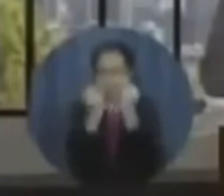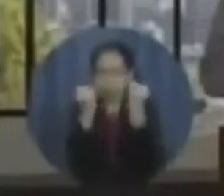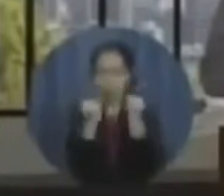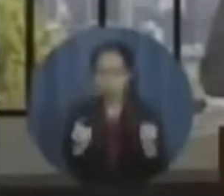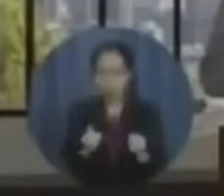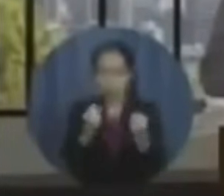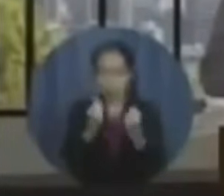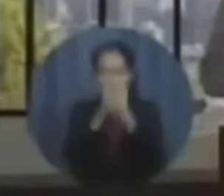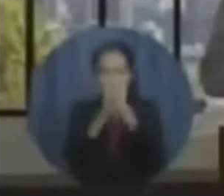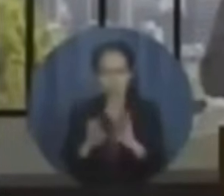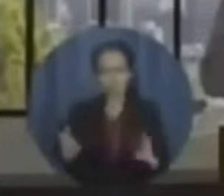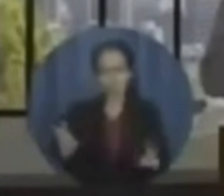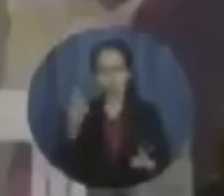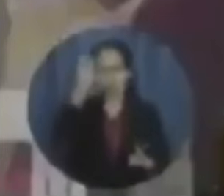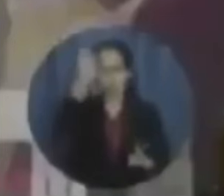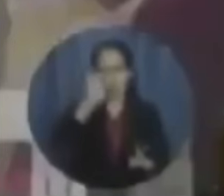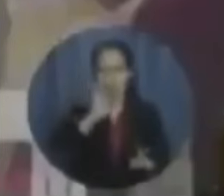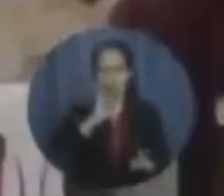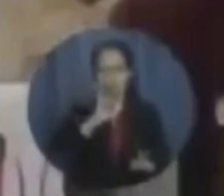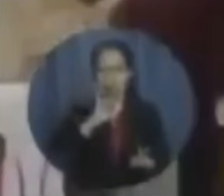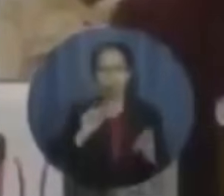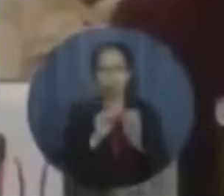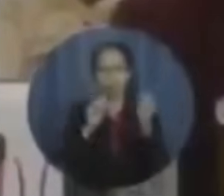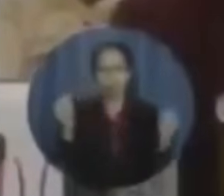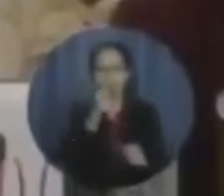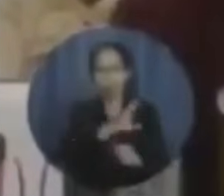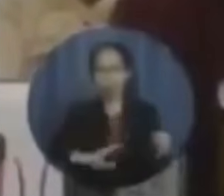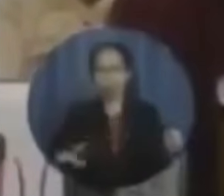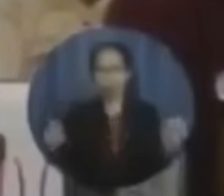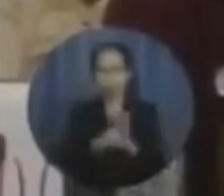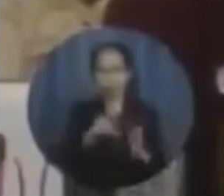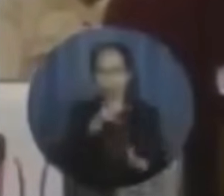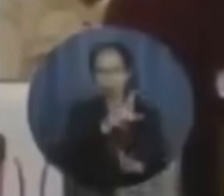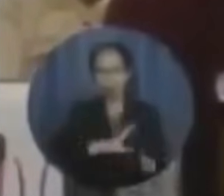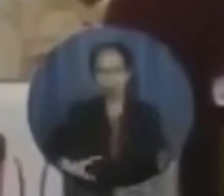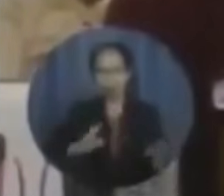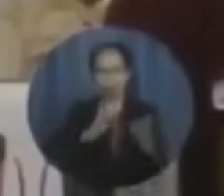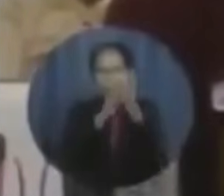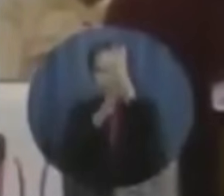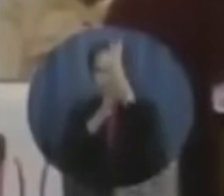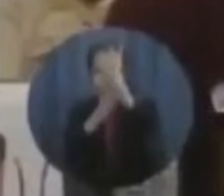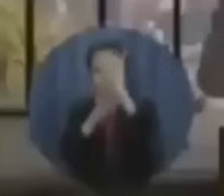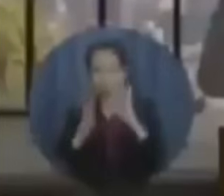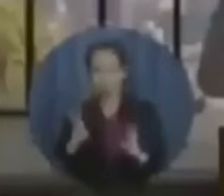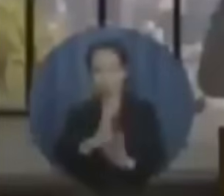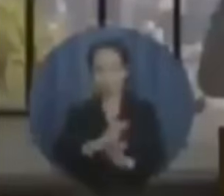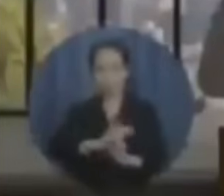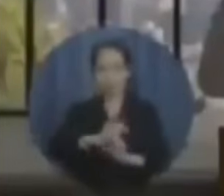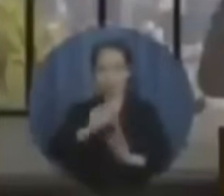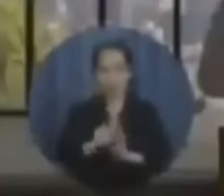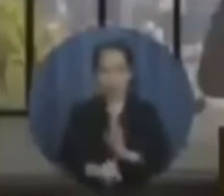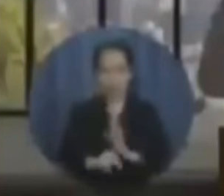Katoliko, maraming ribulto eh. Bawal kasi ni Kristo sambahin ang nilalang.